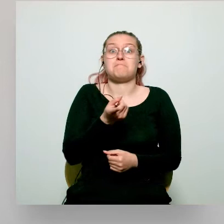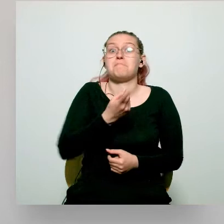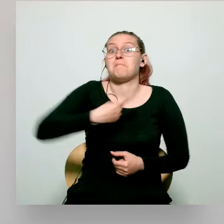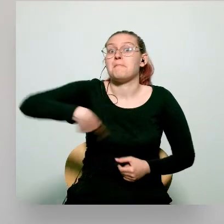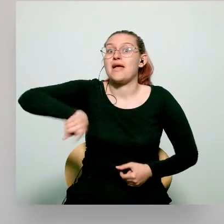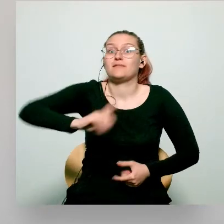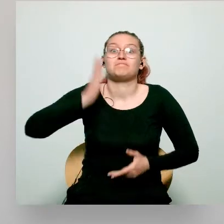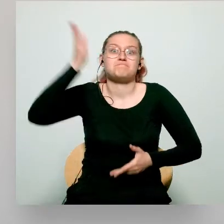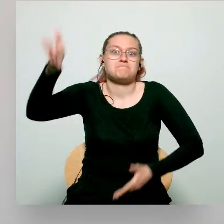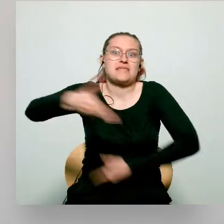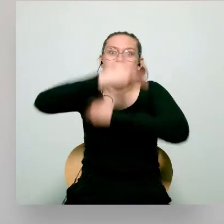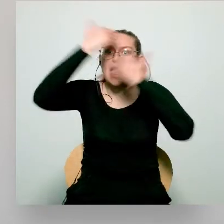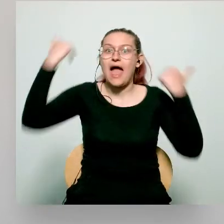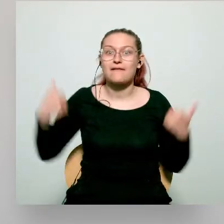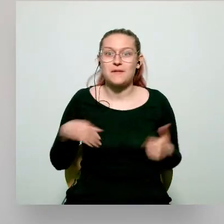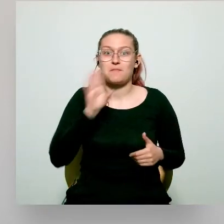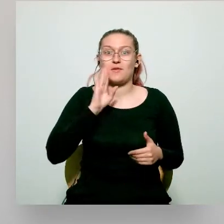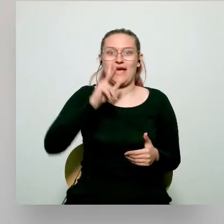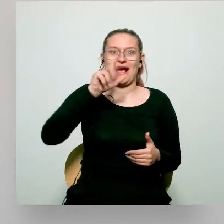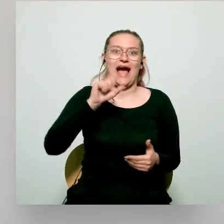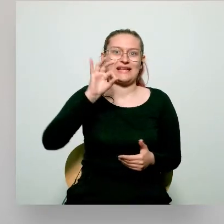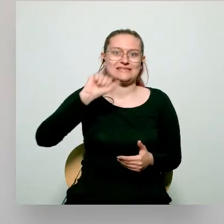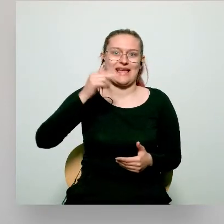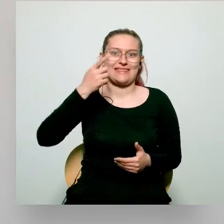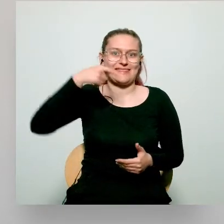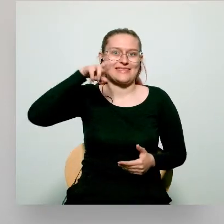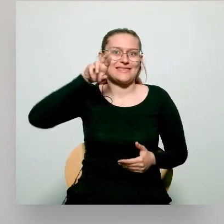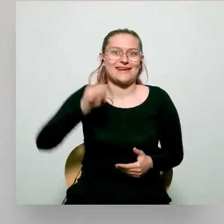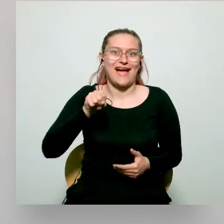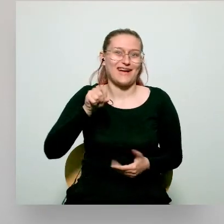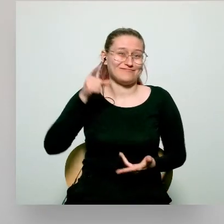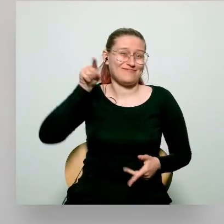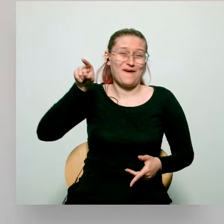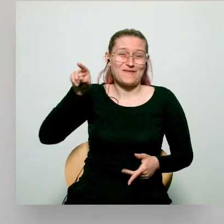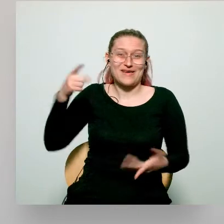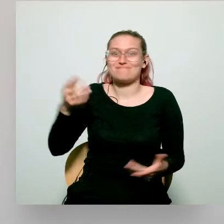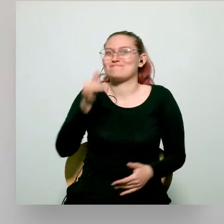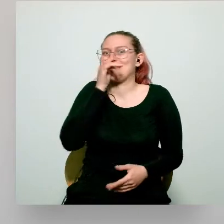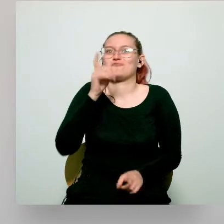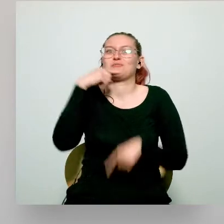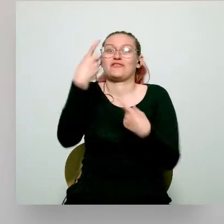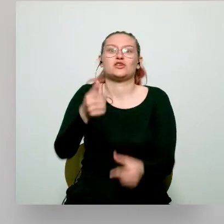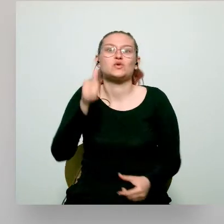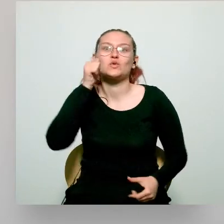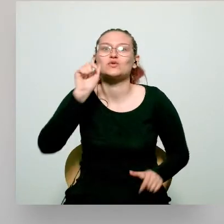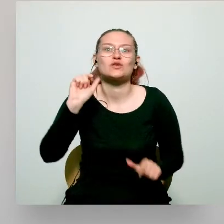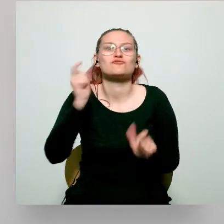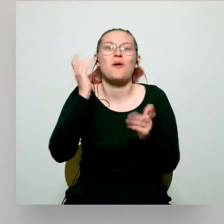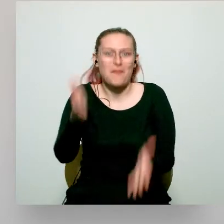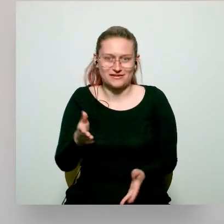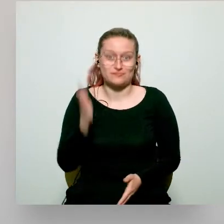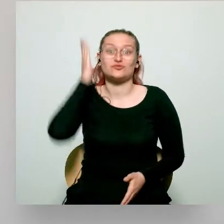Kassandra nie jest w stanie powiedzieć, co będzie jutro, pojutrze i w przyszłości. Możemy się tylko domyślać,